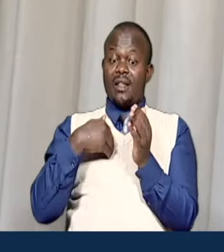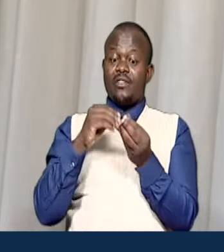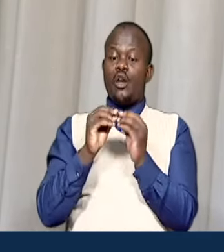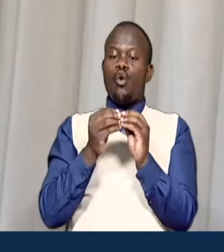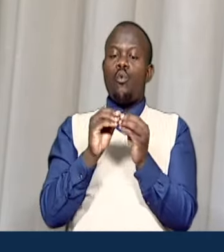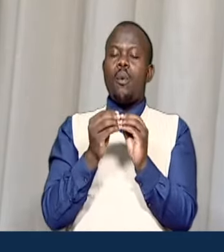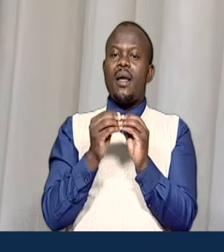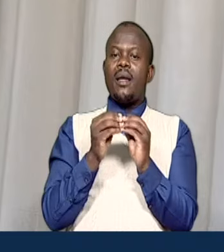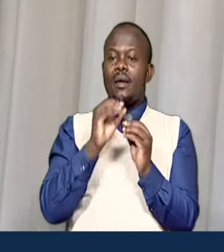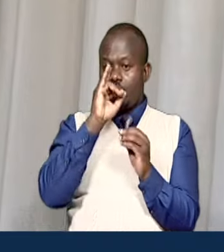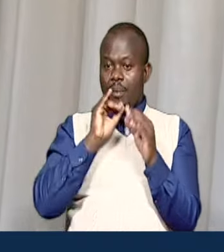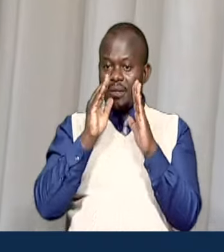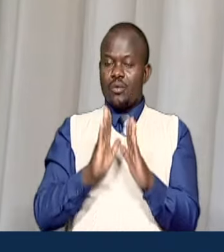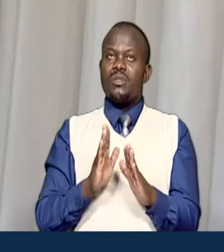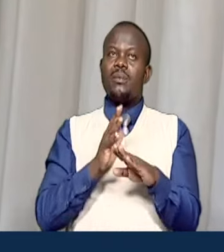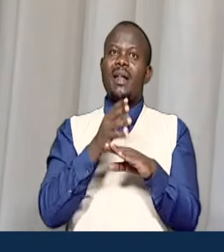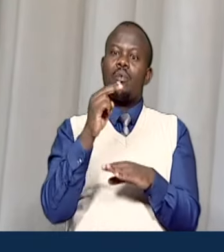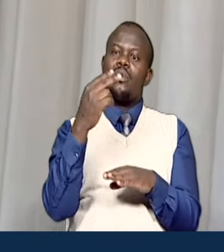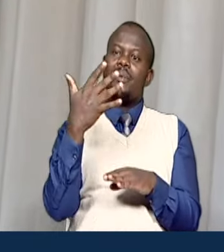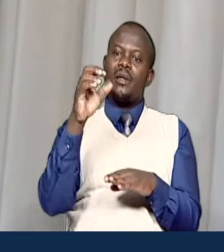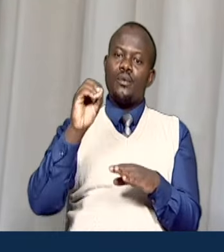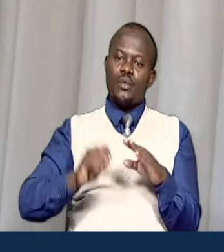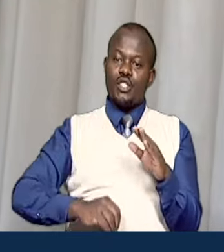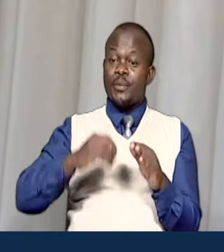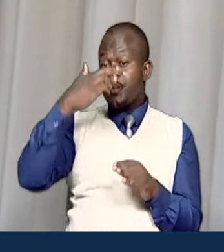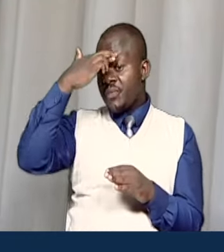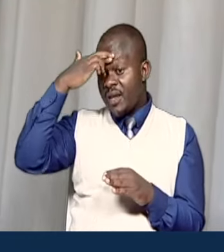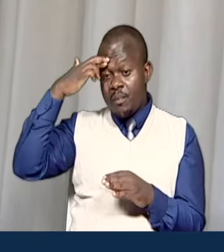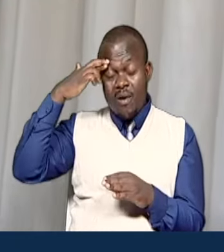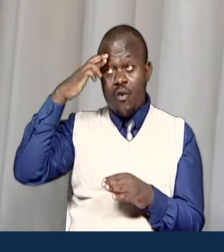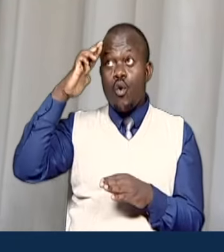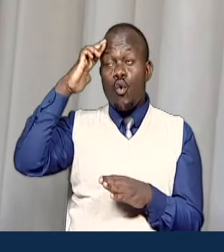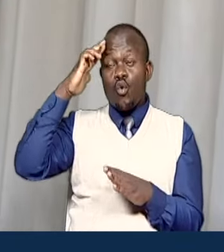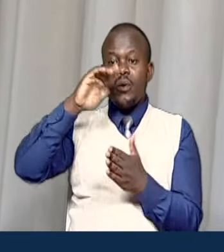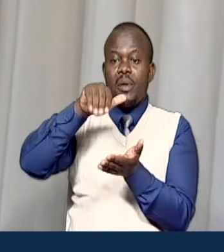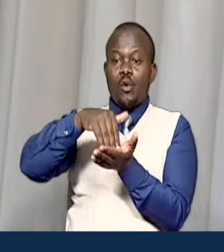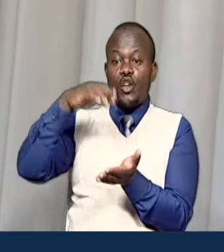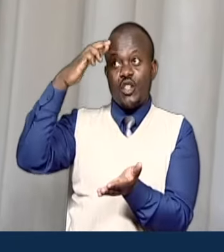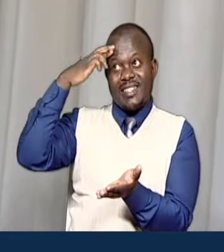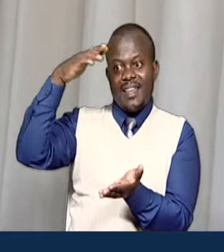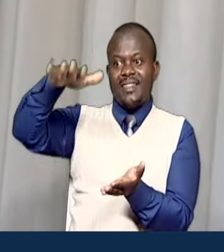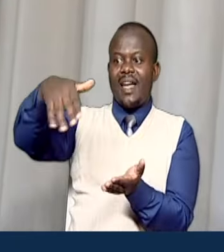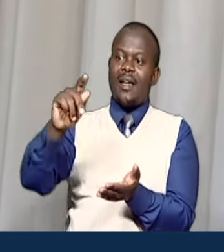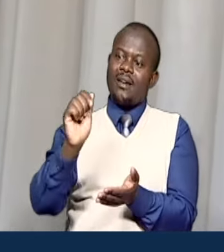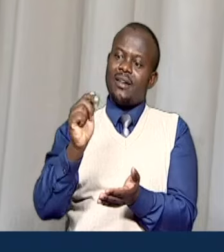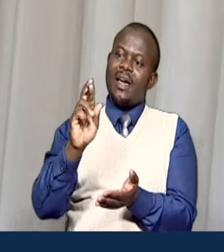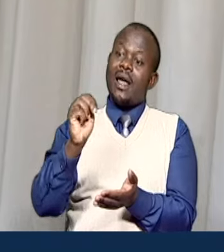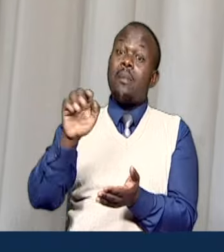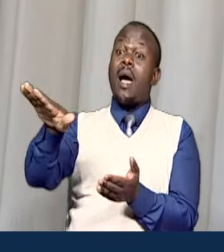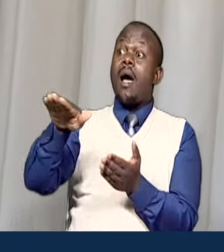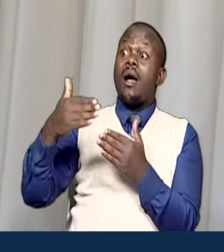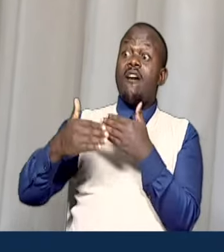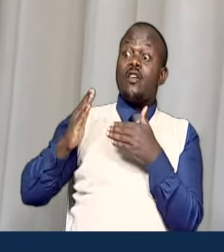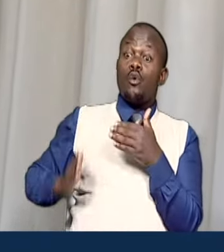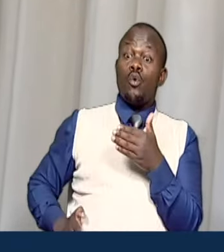kuri 25%, ari nayo mpamvu urwibutso rwa Karama hano hafi muri aka karere ka Huye